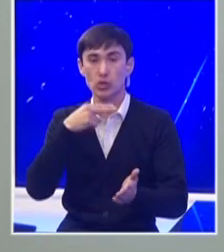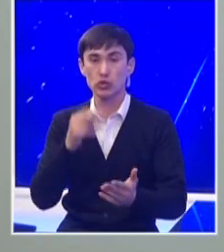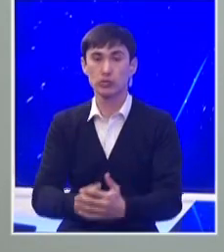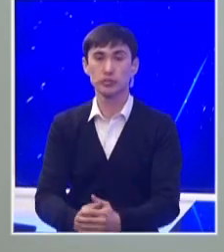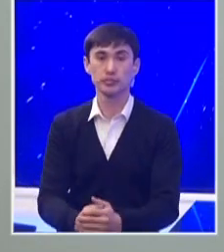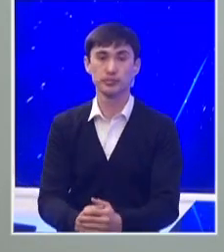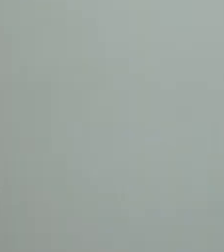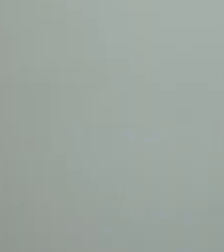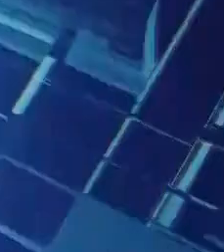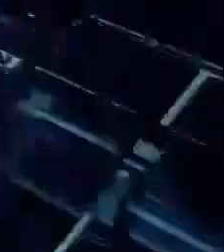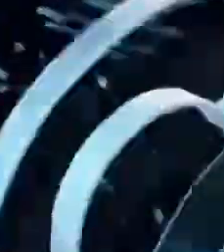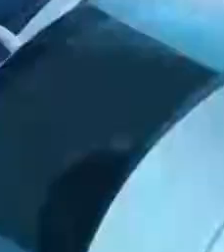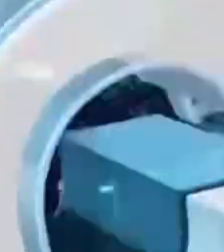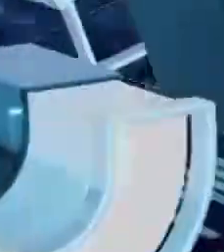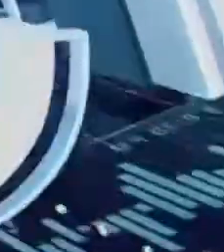осторожнее.